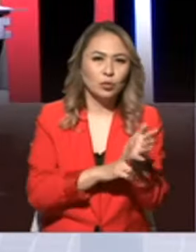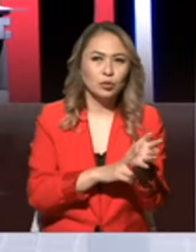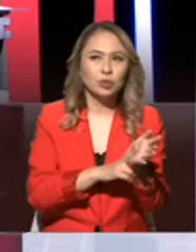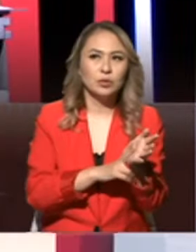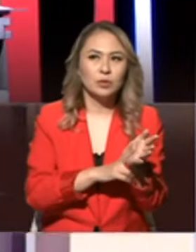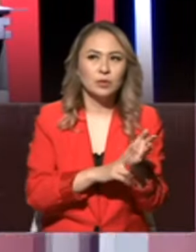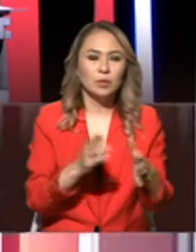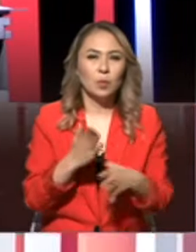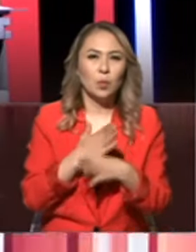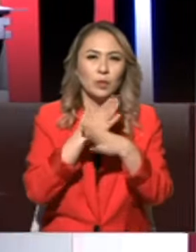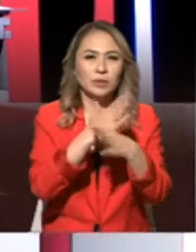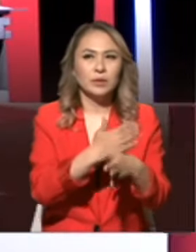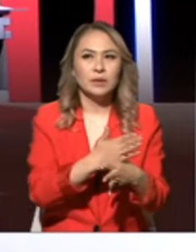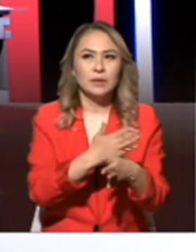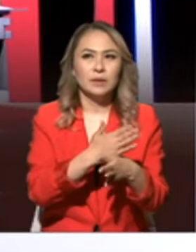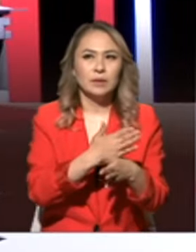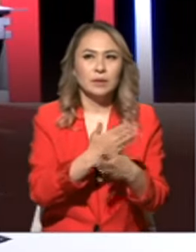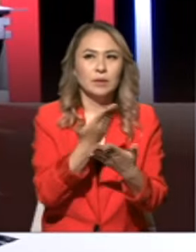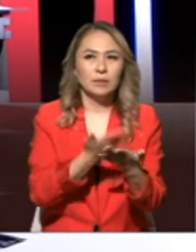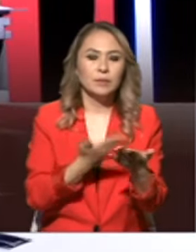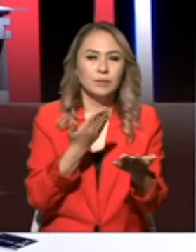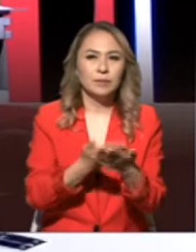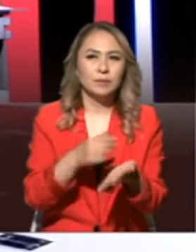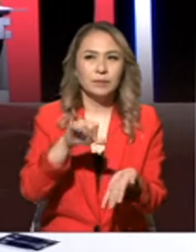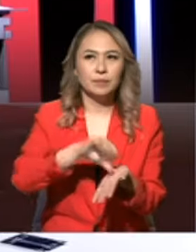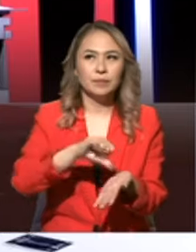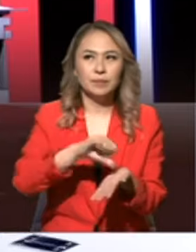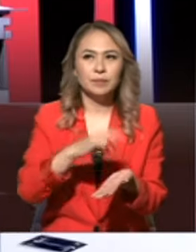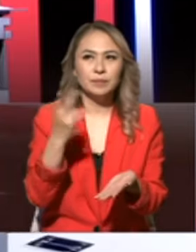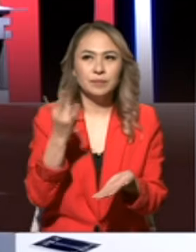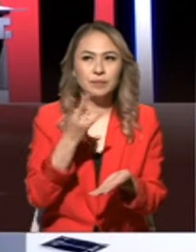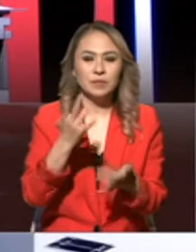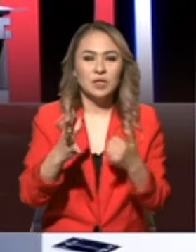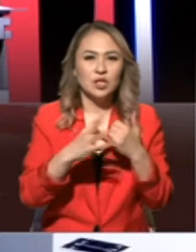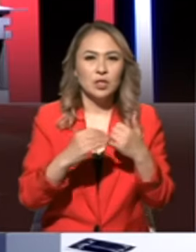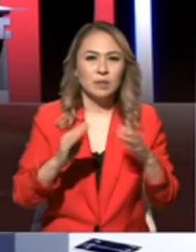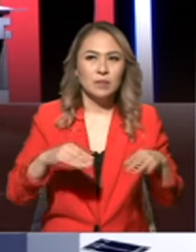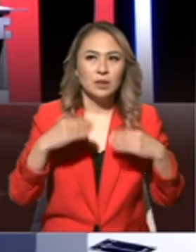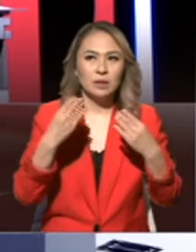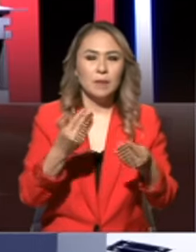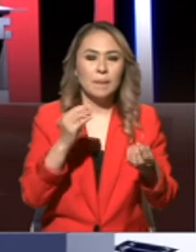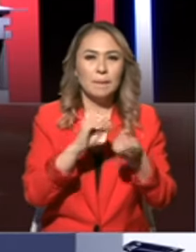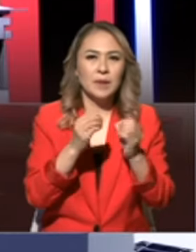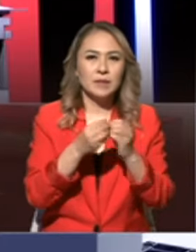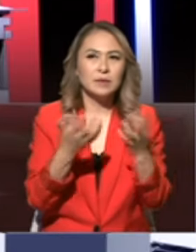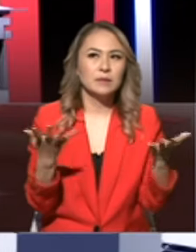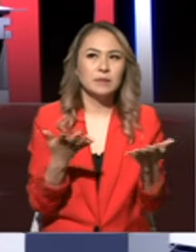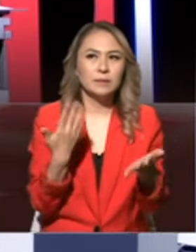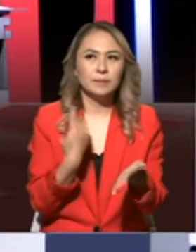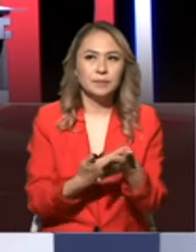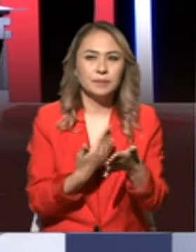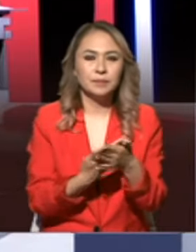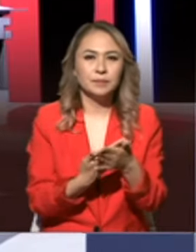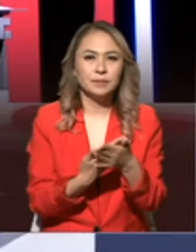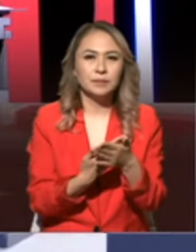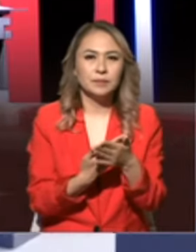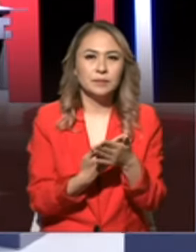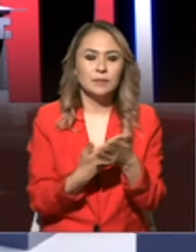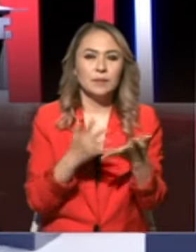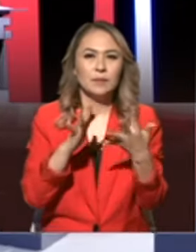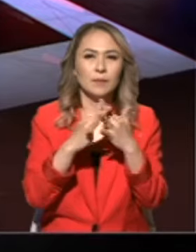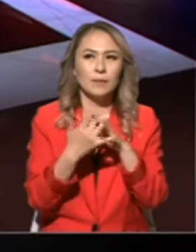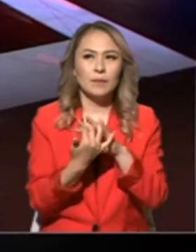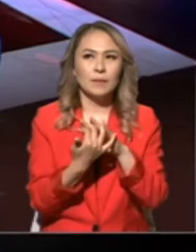жаңағы көмектерін созатын кейістер жинағы болсын ішінде. Жер беру, жер деген мәселе қалай? Мына жақтағы жаңағы